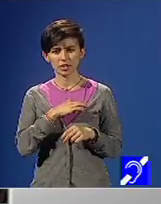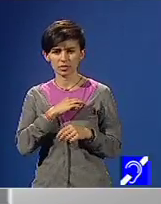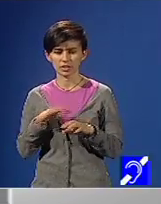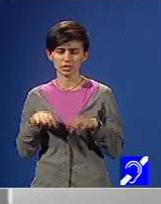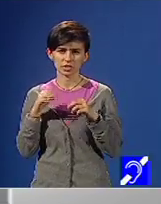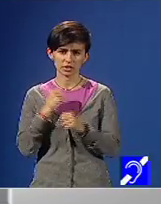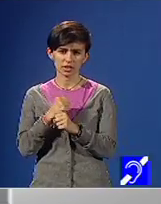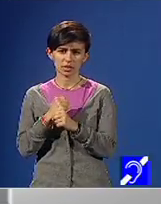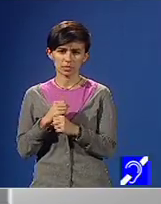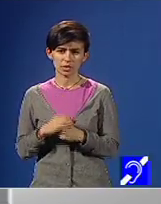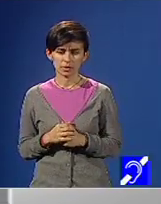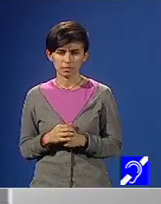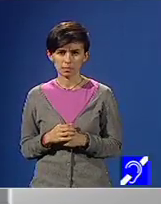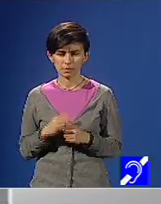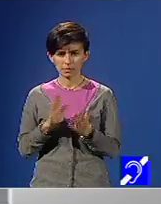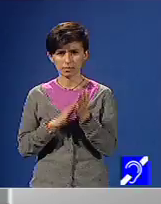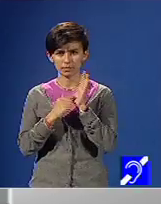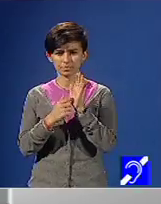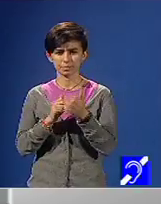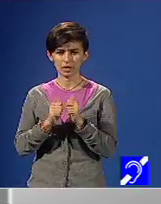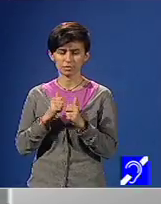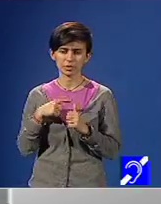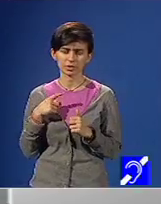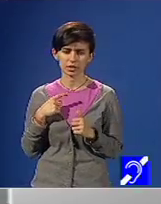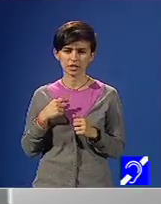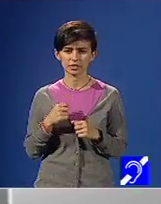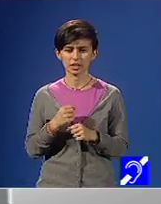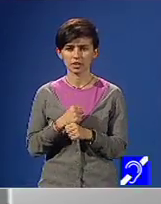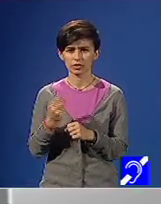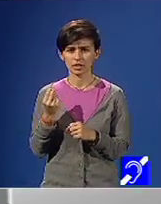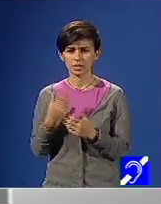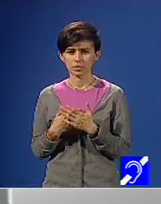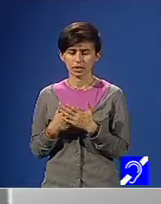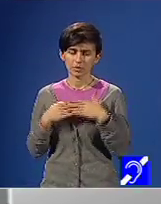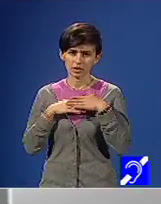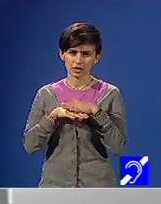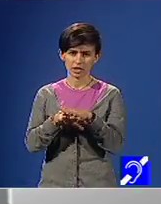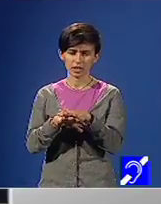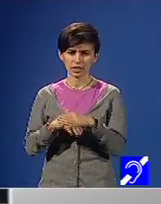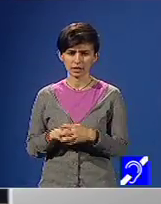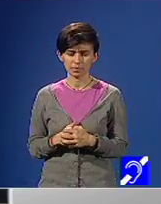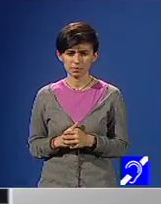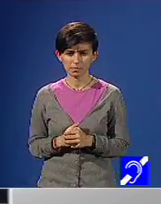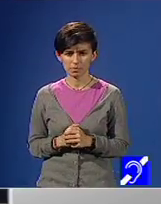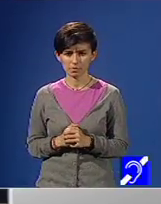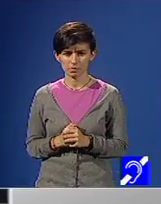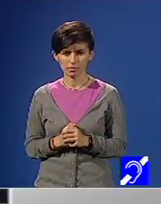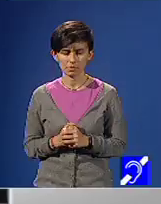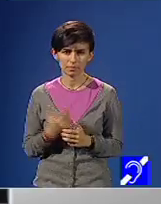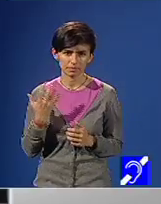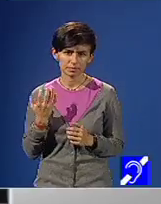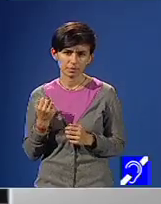unui loc de muncă, demonstrând că sportul este un instrument esențial pentru integrare. Ce ajută